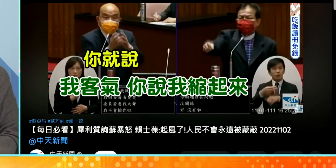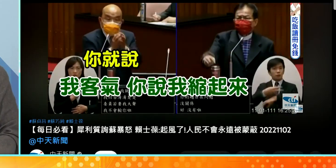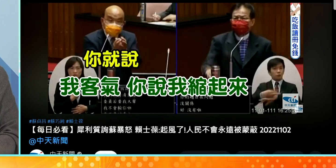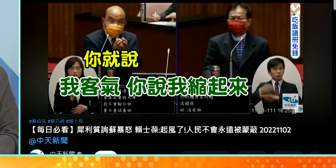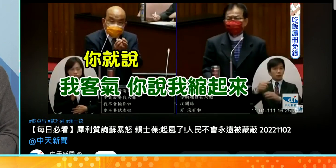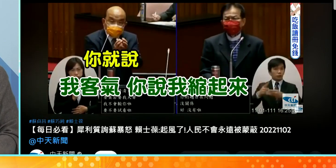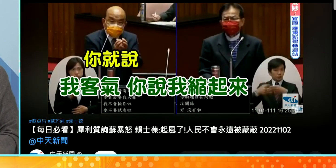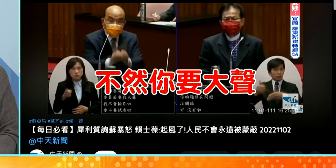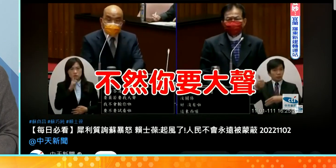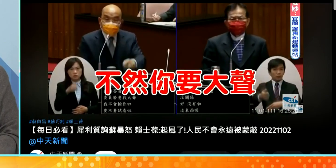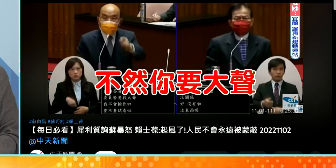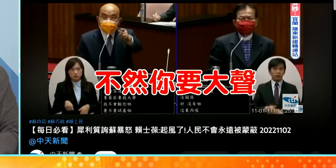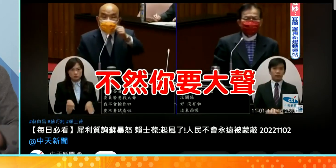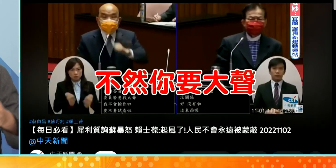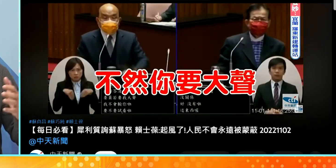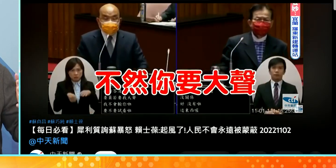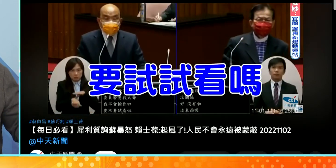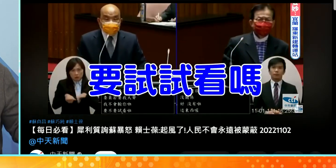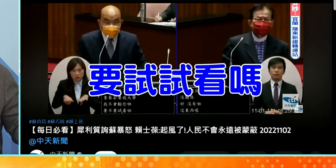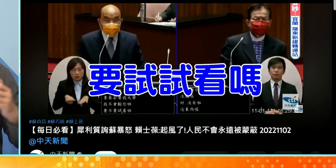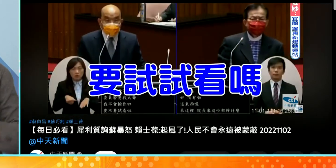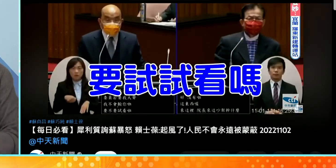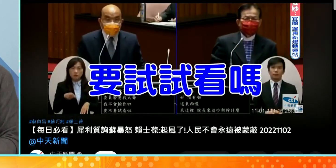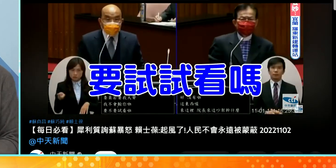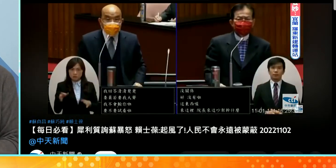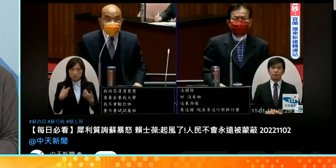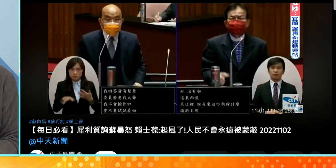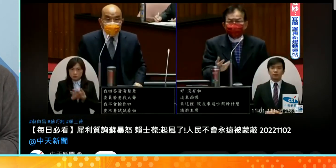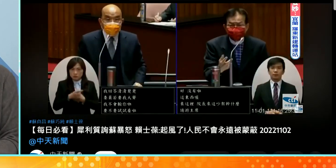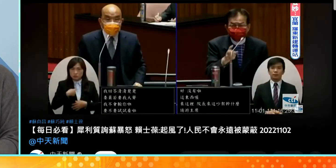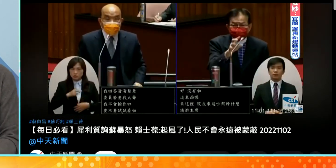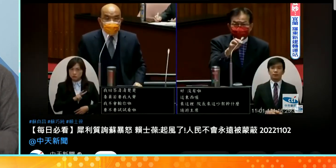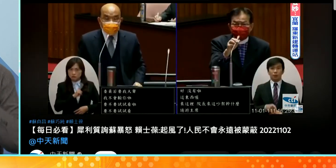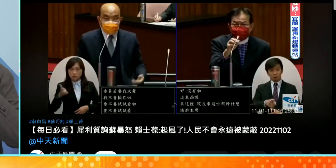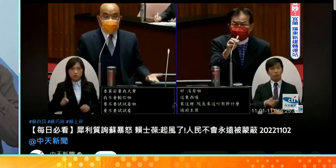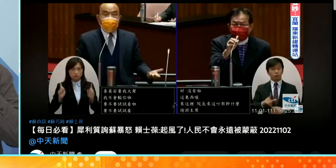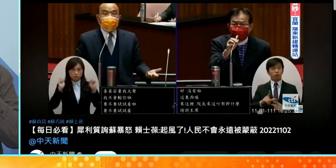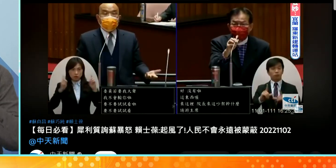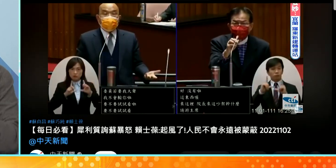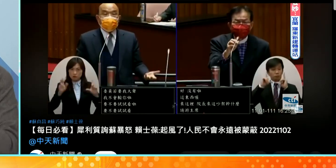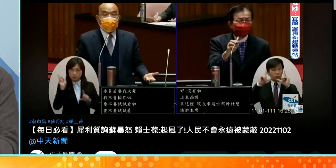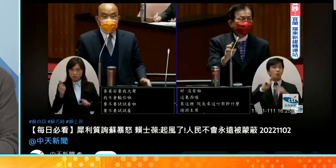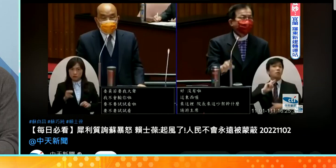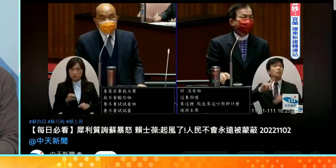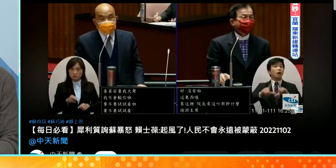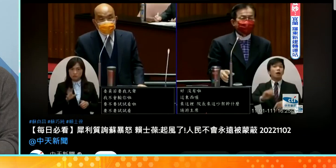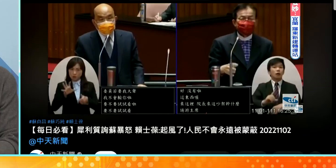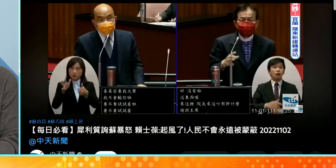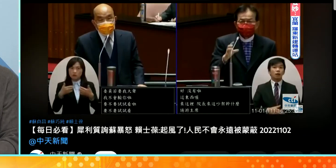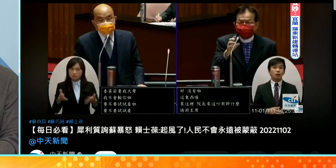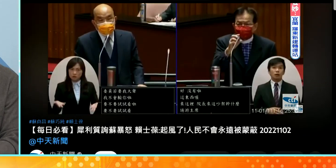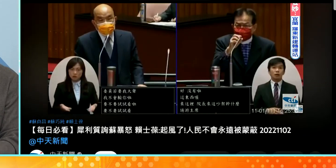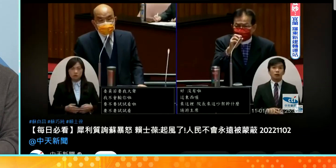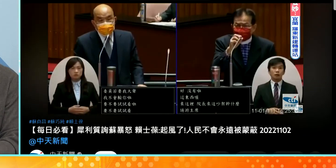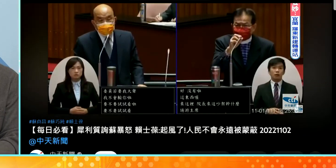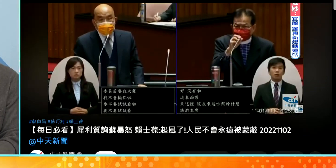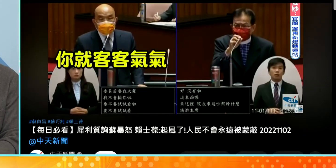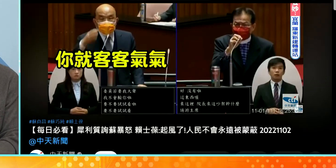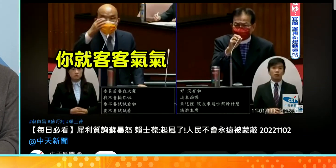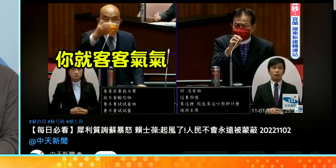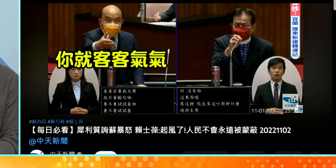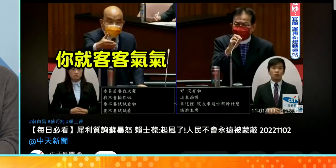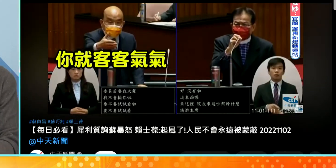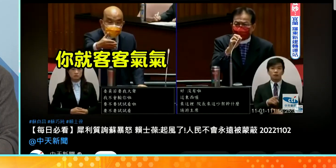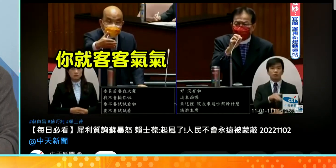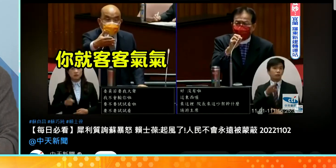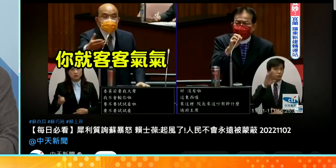长，他已经是这个经验丰富。所以我觉得国民党立委、哦、在他面前、哦、真的要么就是通通不要